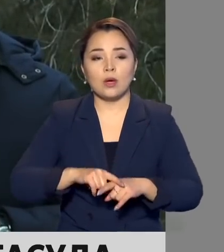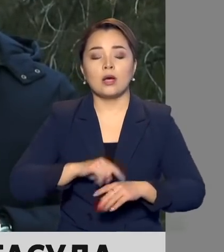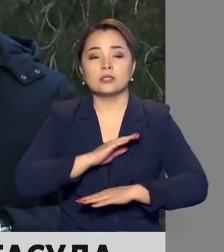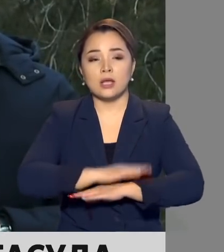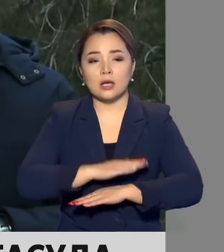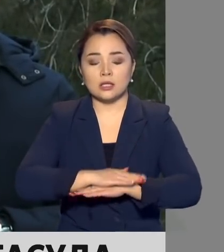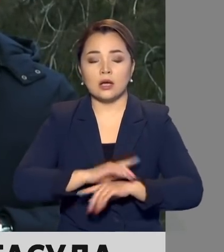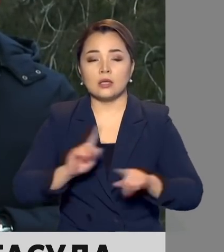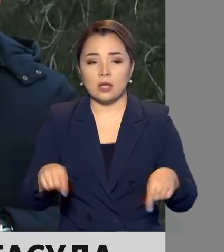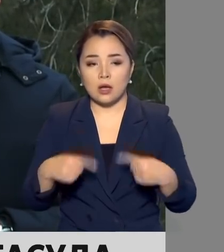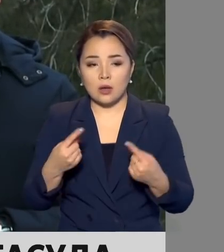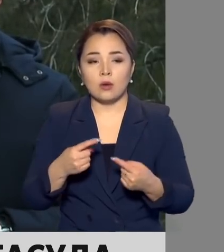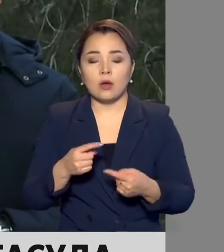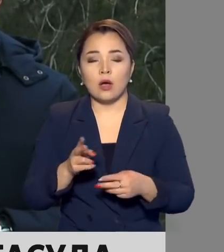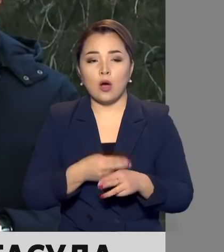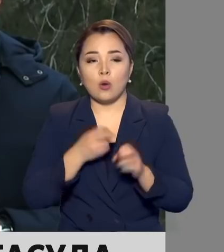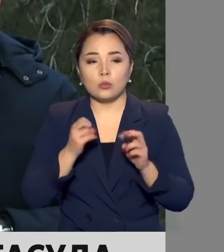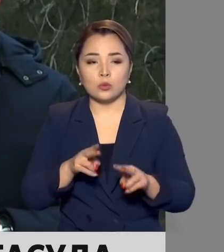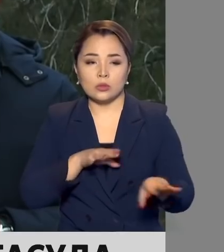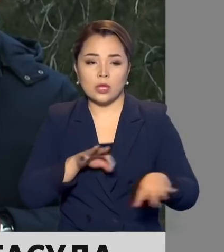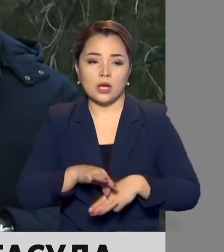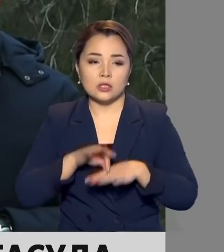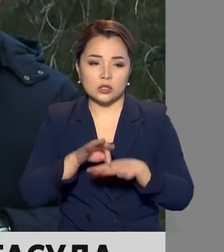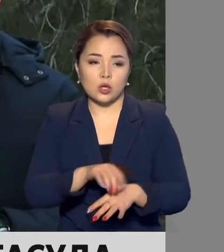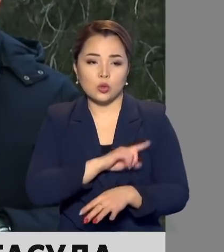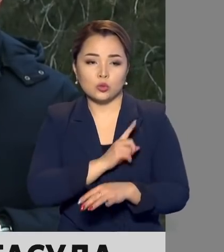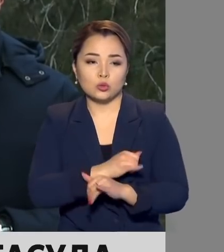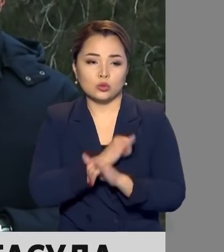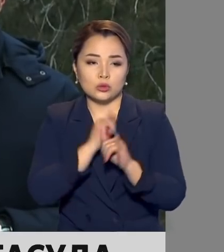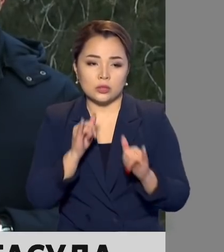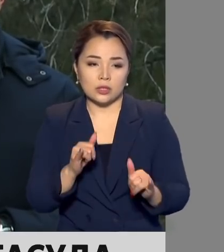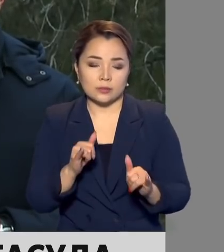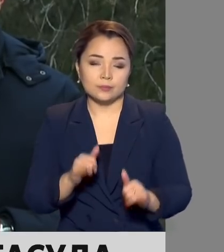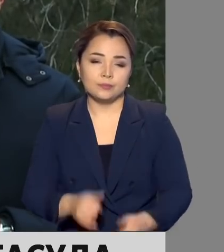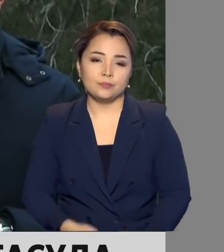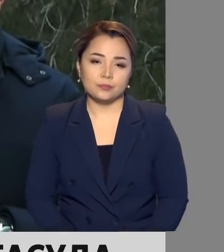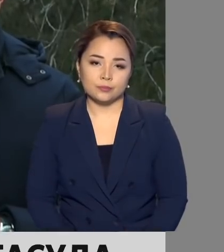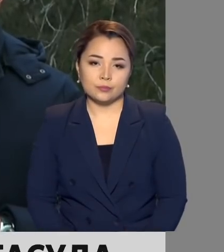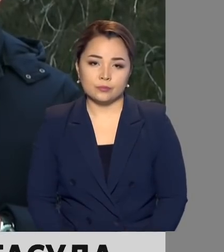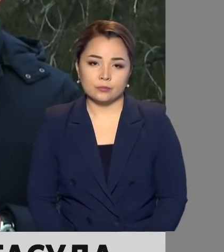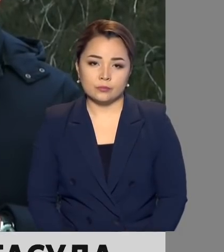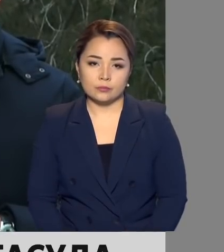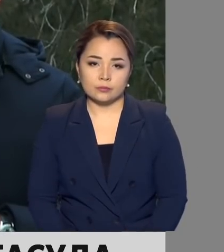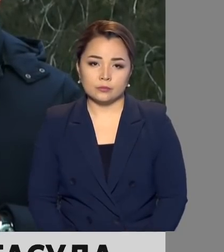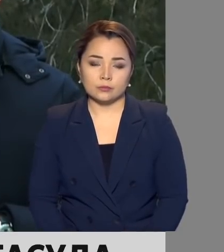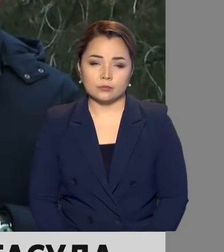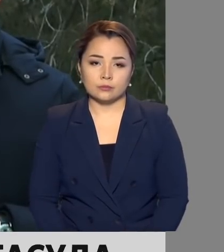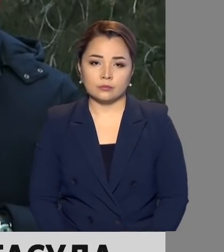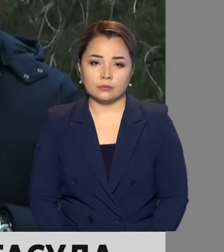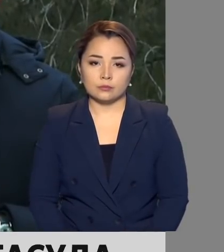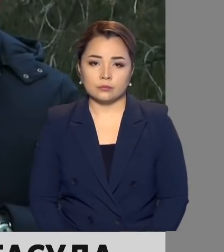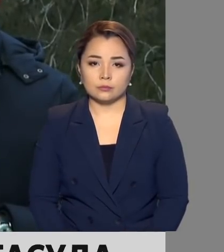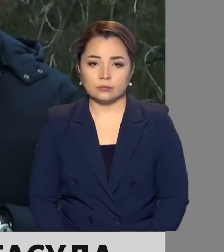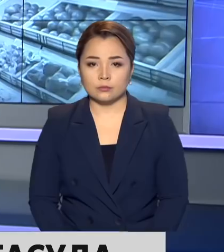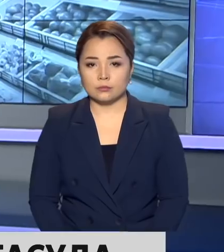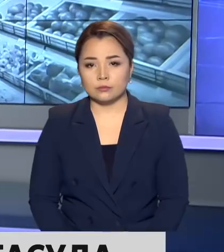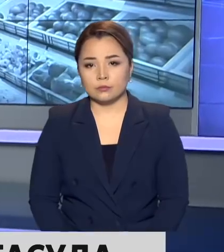нығайып, қауіпсіздік шаралары күшейтілген. Мендегі ақпарат осы, студия. Толымды ақпаратыңа көп рахмет,